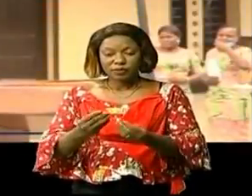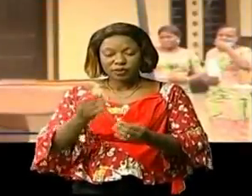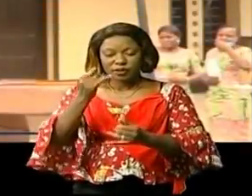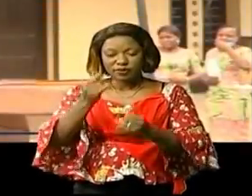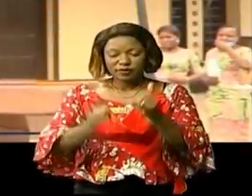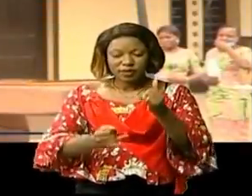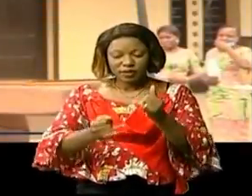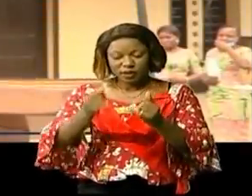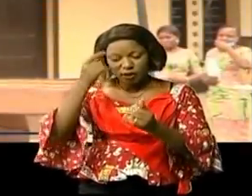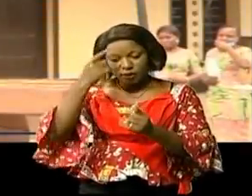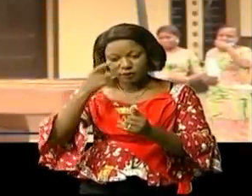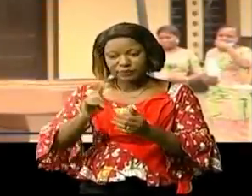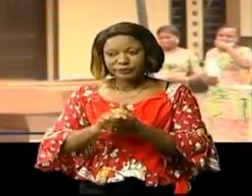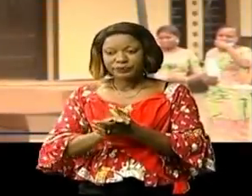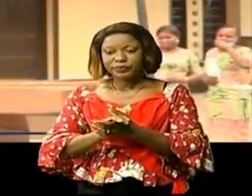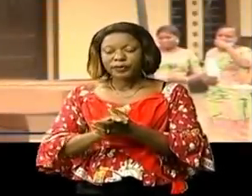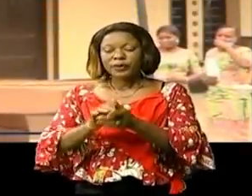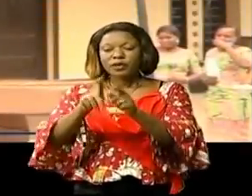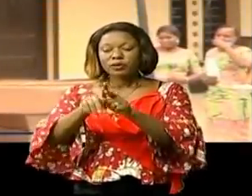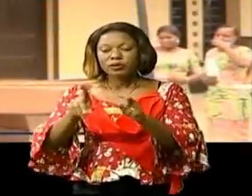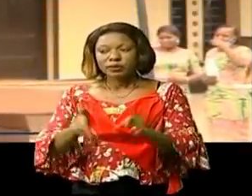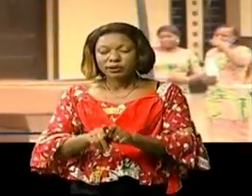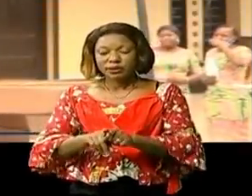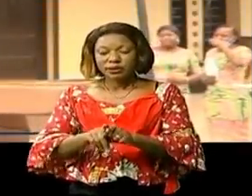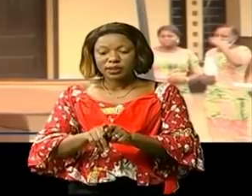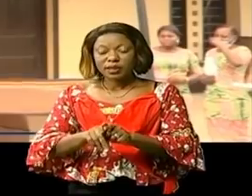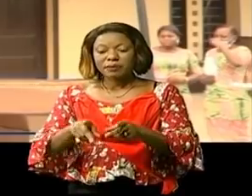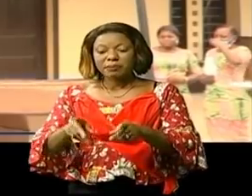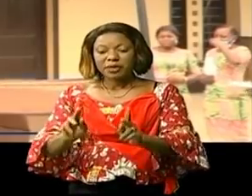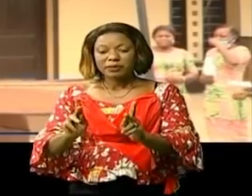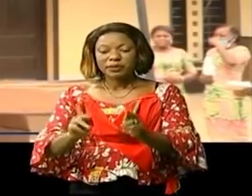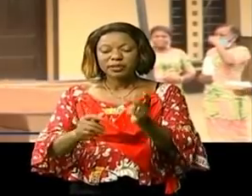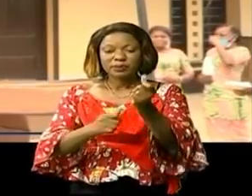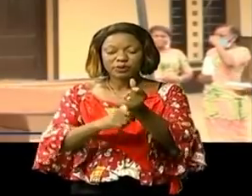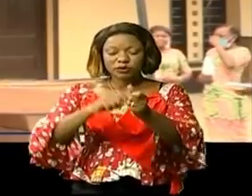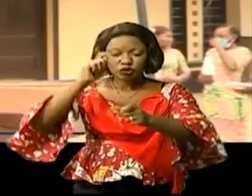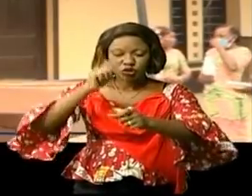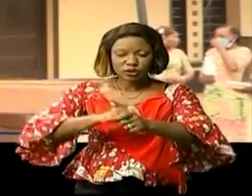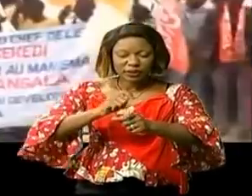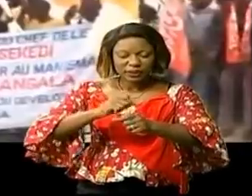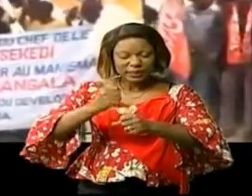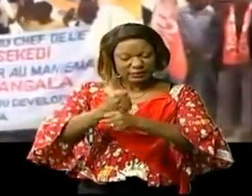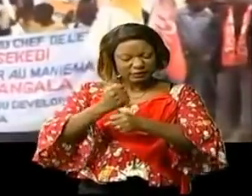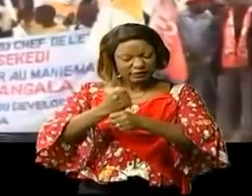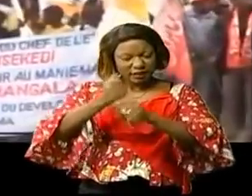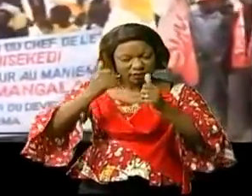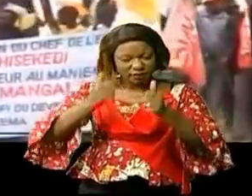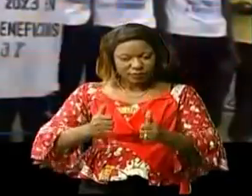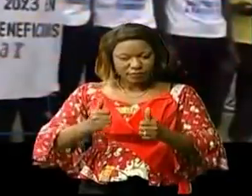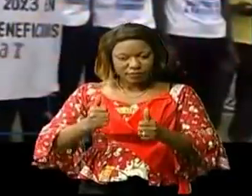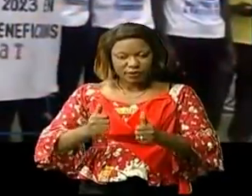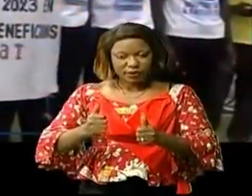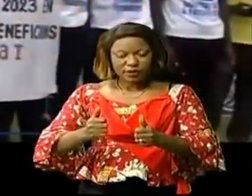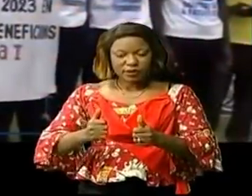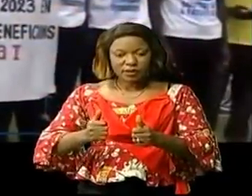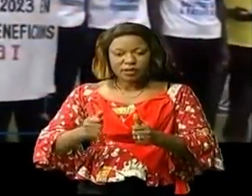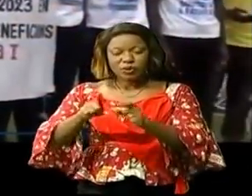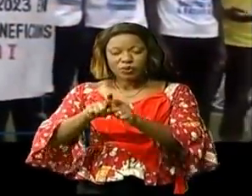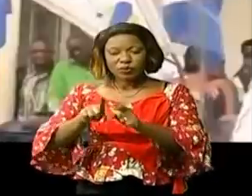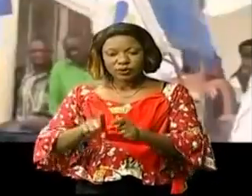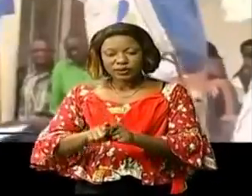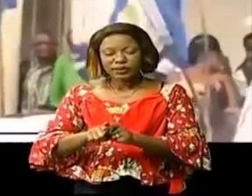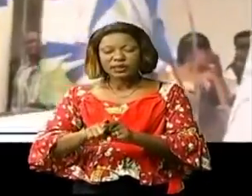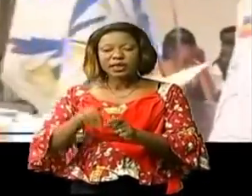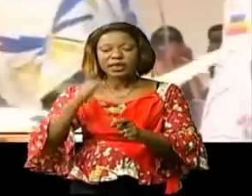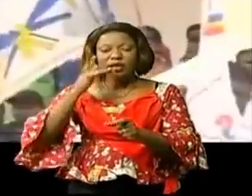Afan Idriss Mangala a souligné que mettre les hommes de justice dans les meilleures conditions de travail, cela traduit la concrétisation